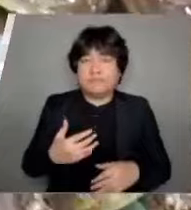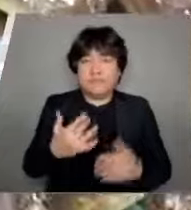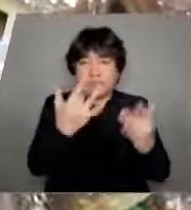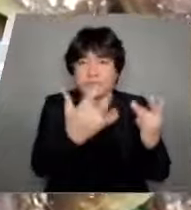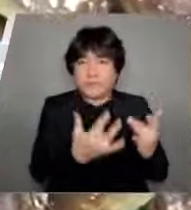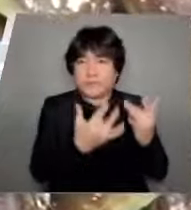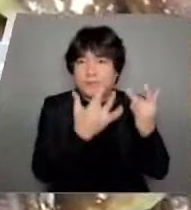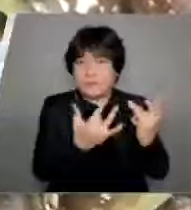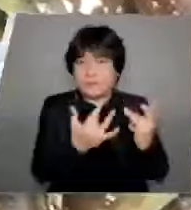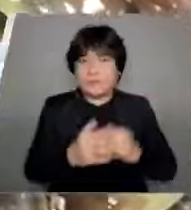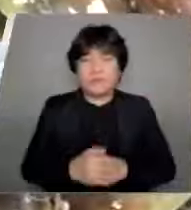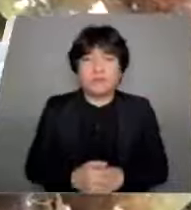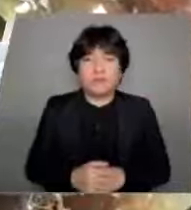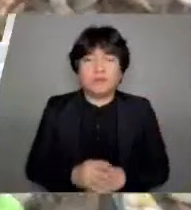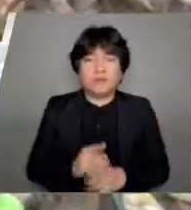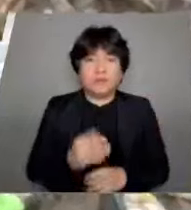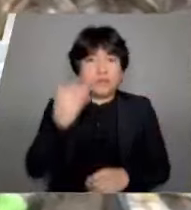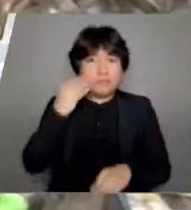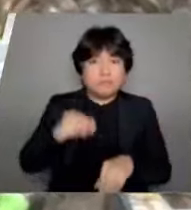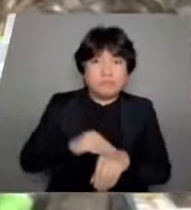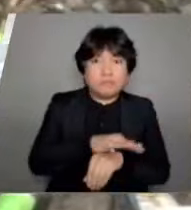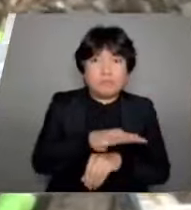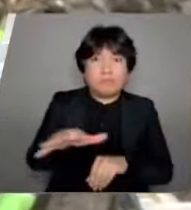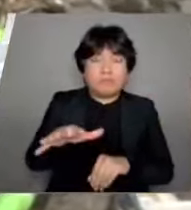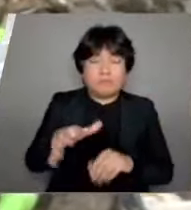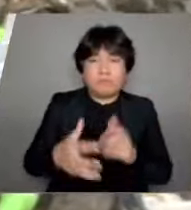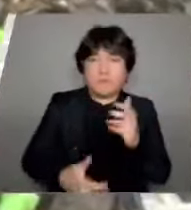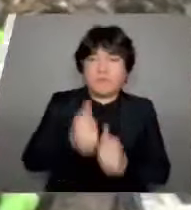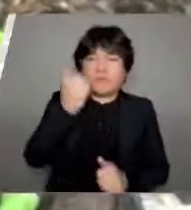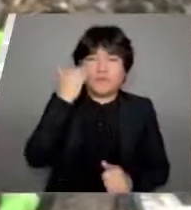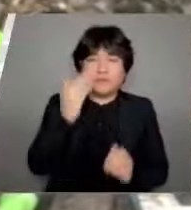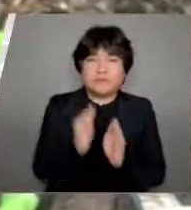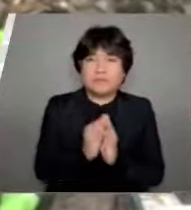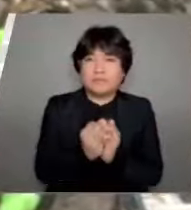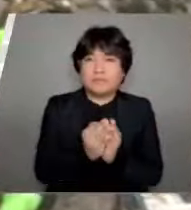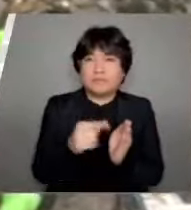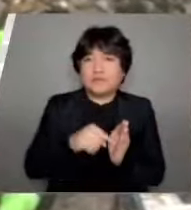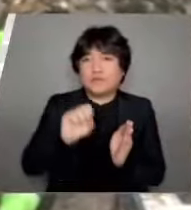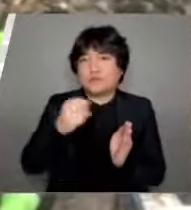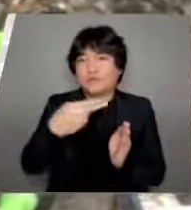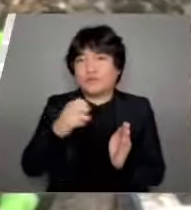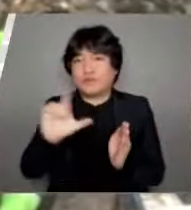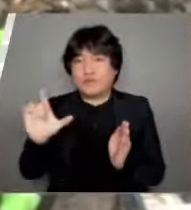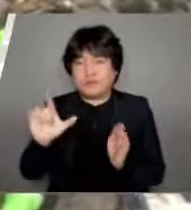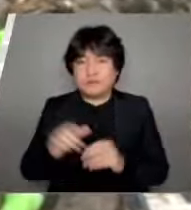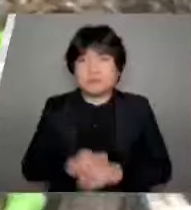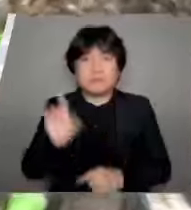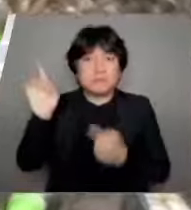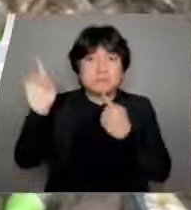mga seashell gaya ng tahong. Sa ngayon po dito, hindi pa naman po, ayos pa naman po dito yung bentahan.